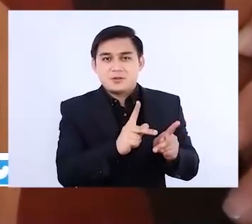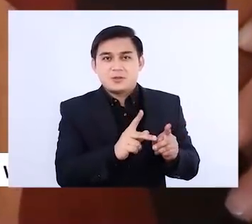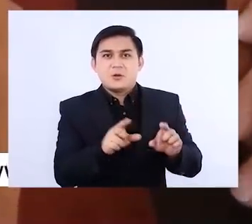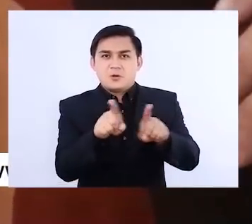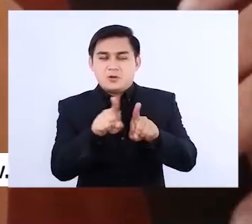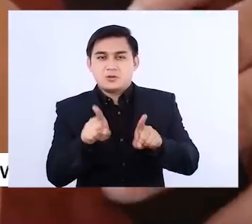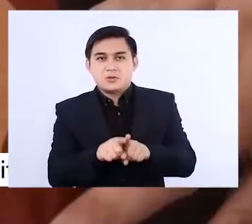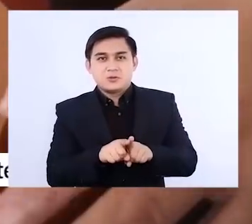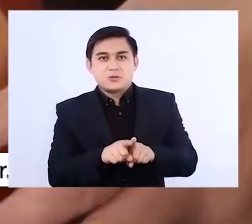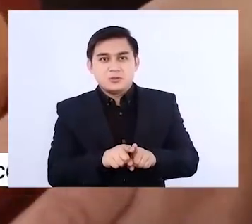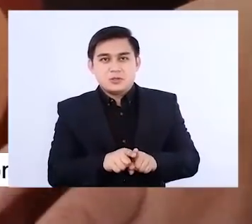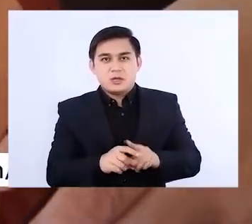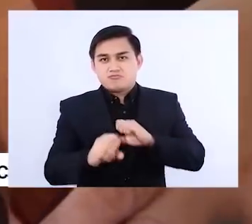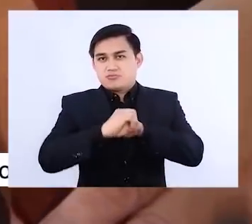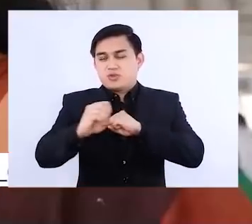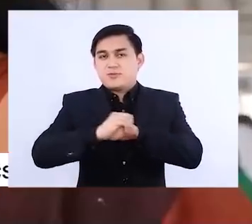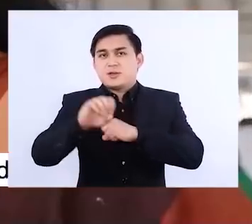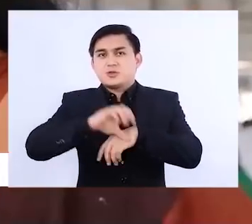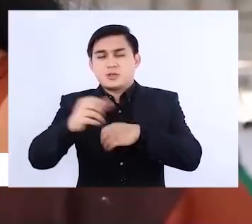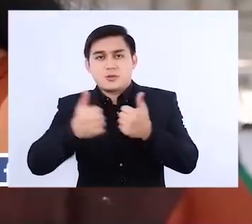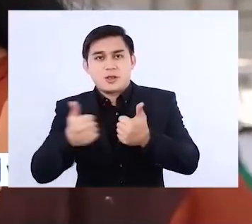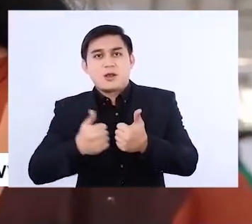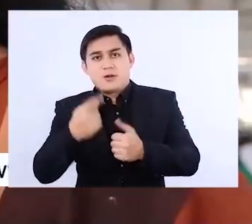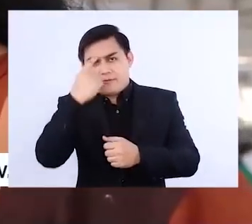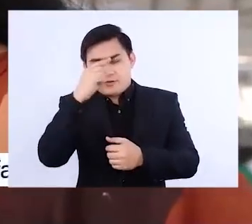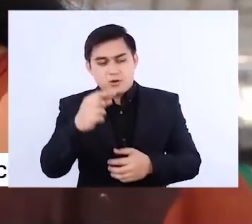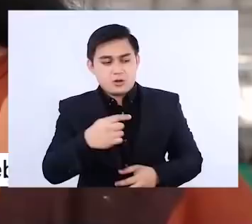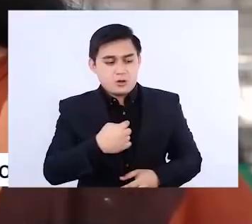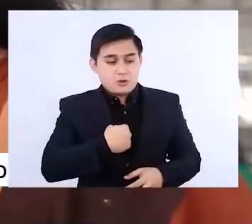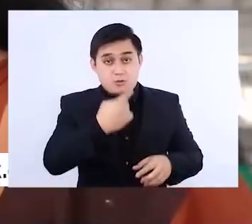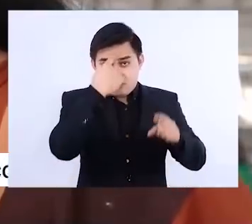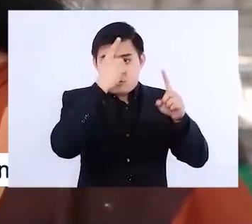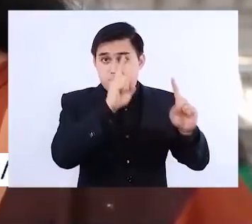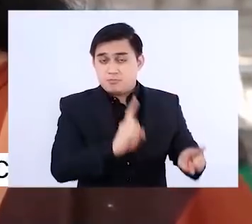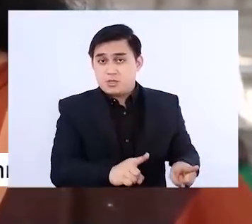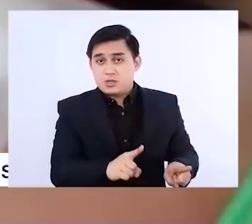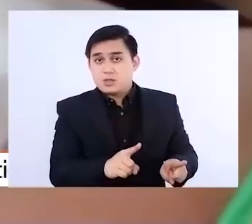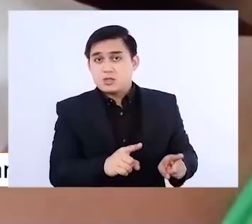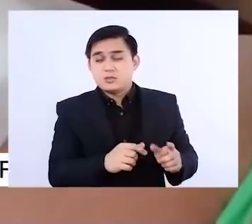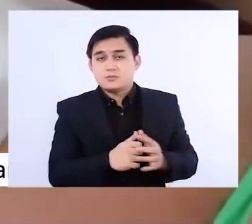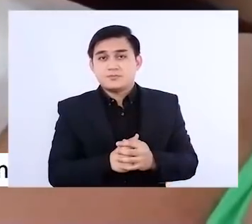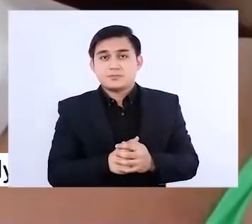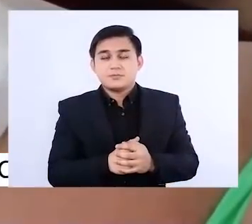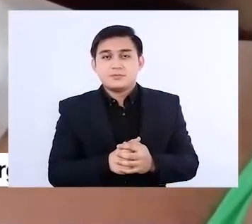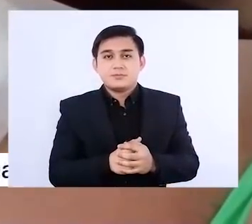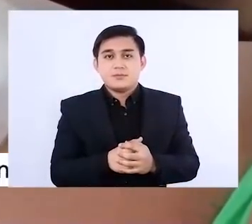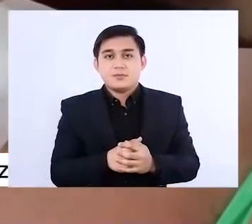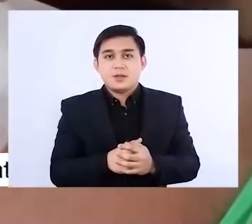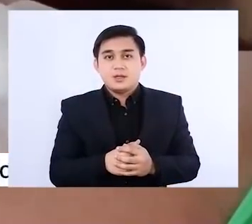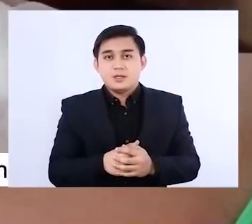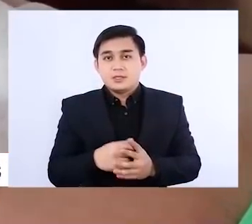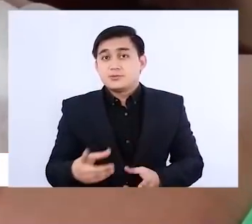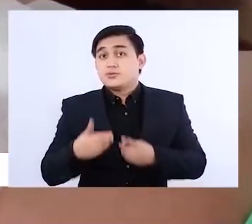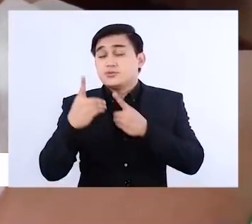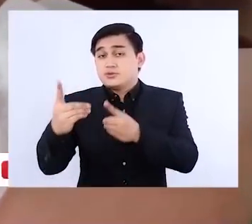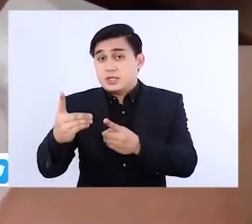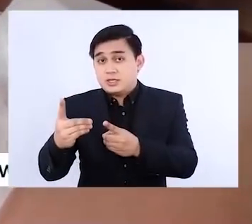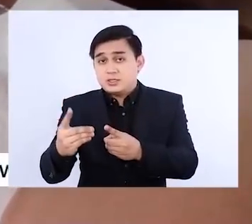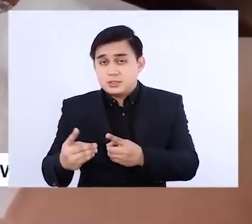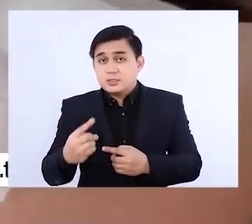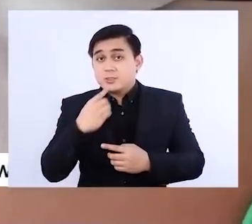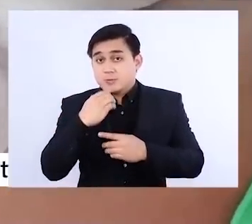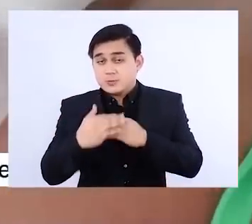yung panawagan po ng pamamahala ay para makatugon po ako sa ganitong paraan po. Ang pagdodonate ng dugo ay hindi